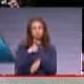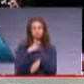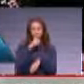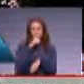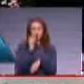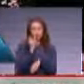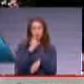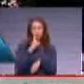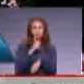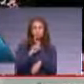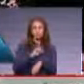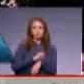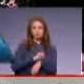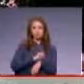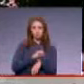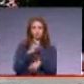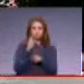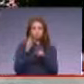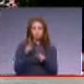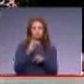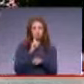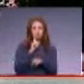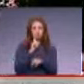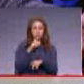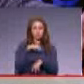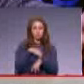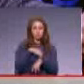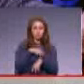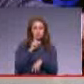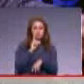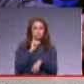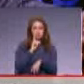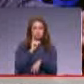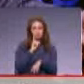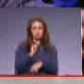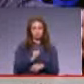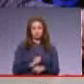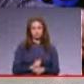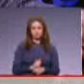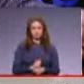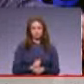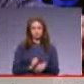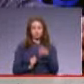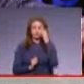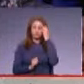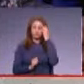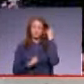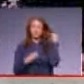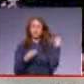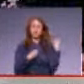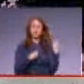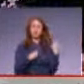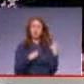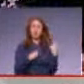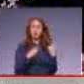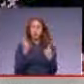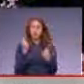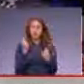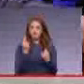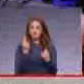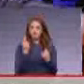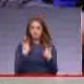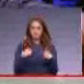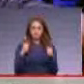اي حد عيان ما اقدرش اشوف اي حد عيان. بتكتسبي ثقتك في نفسك من اني مصدر؟ المال ولا